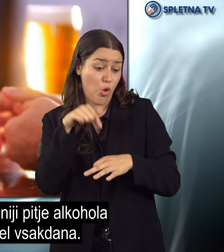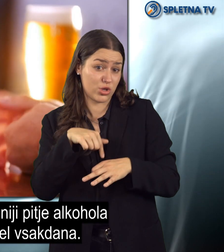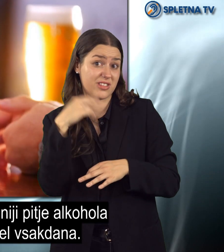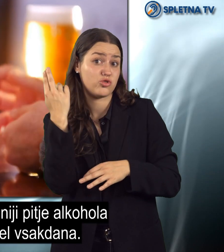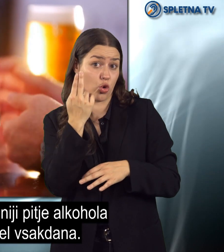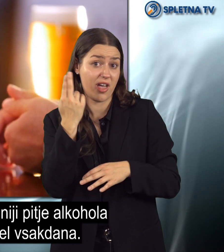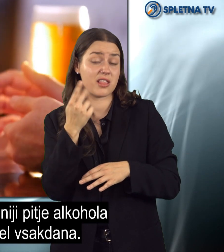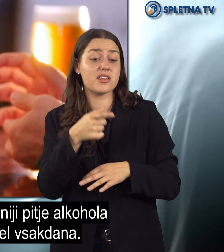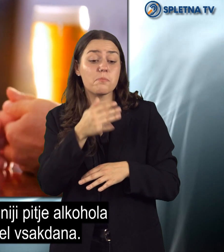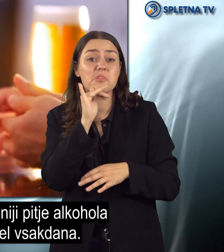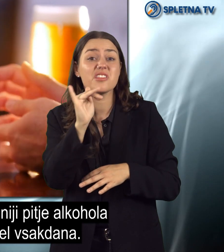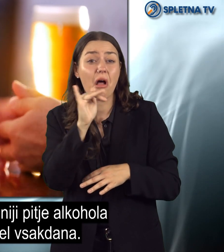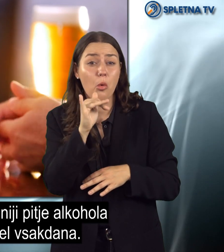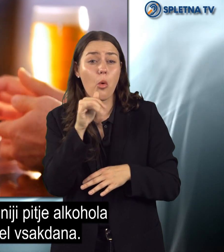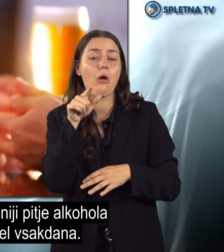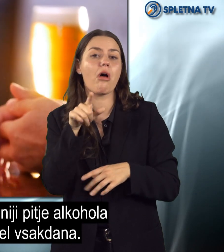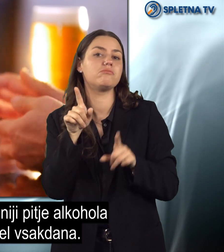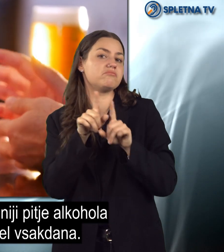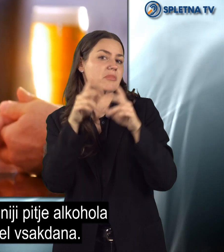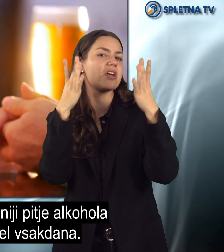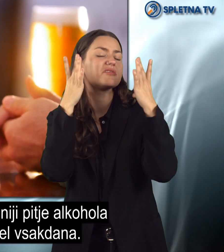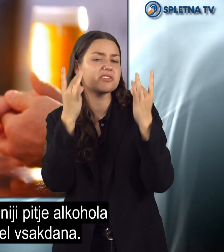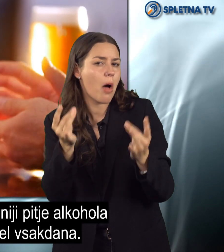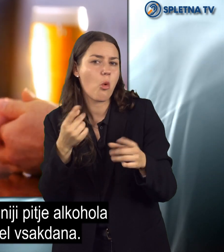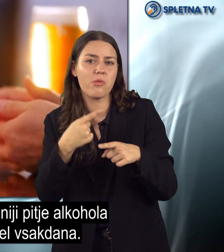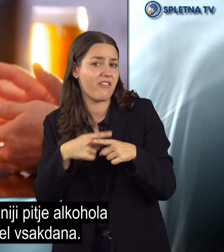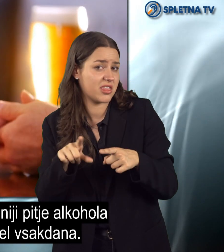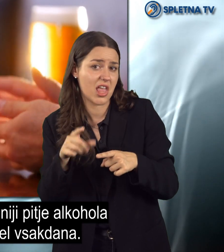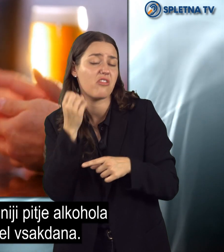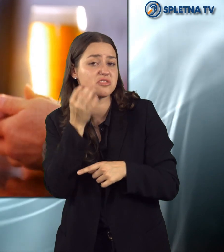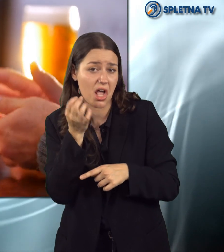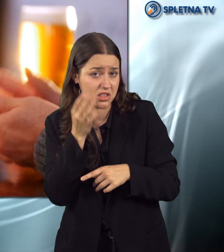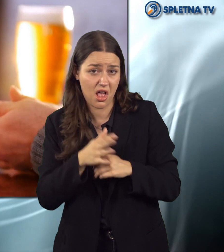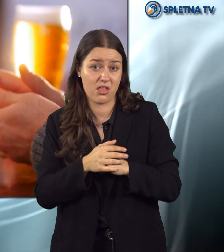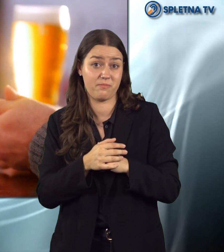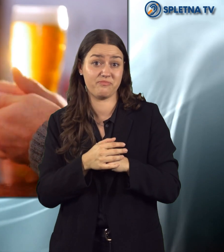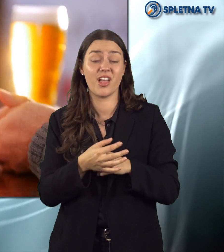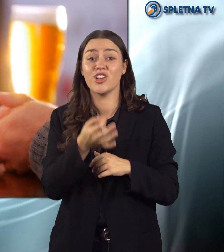Na žalost je v Sloveniji pitje alkohola samoumeven del vsakdana.